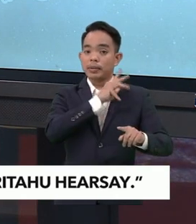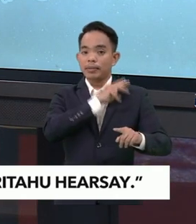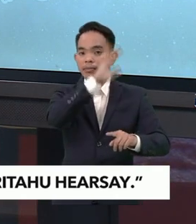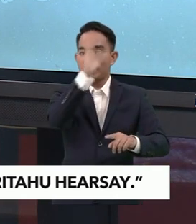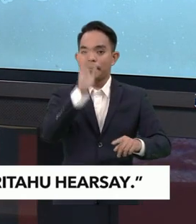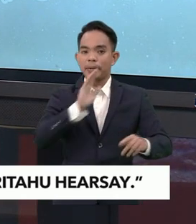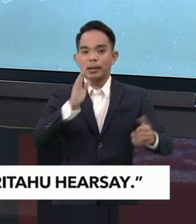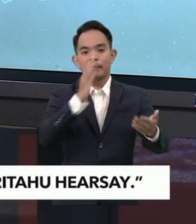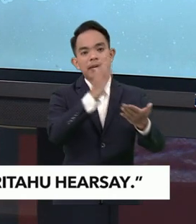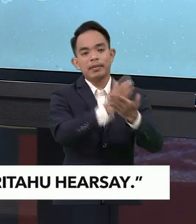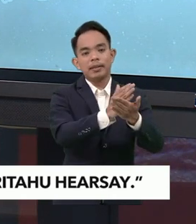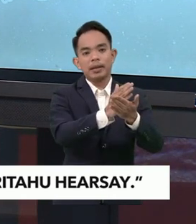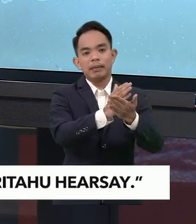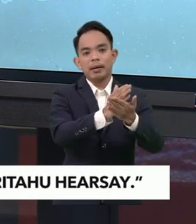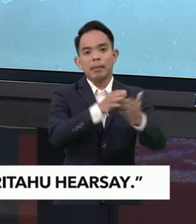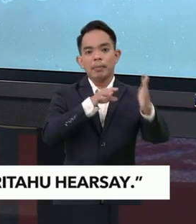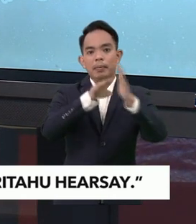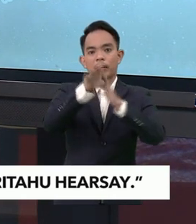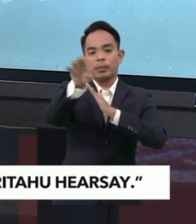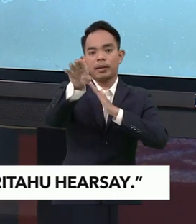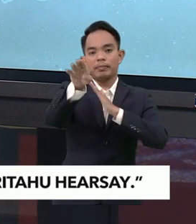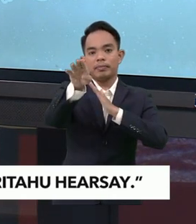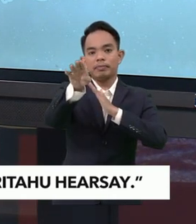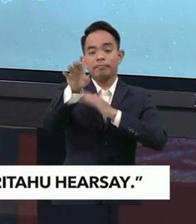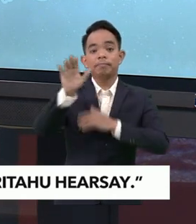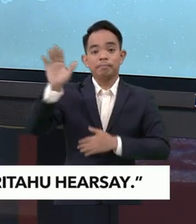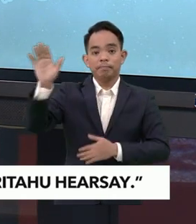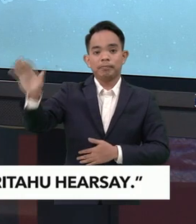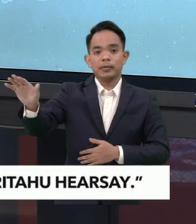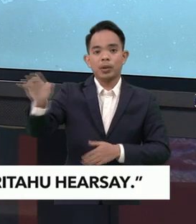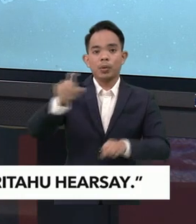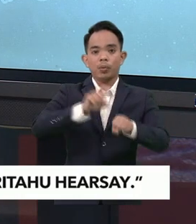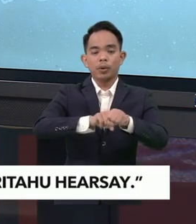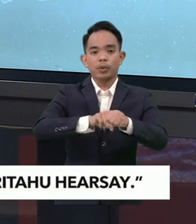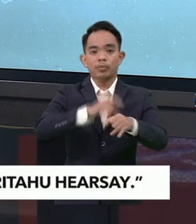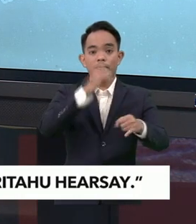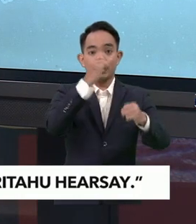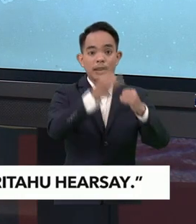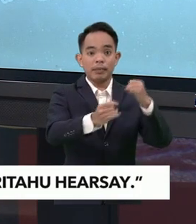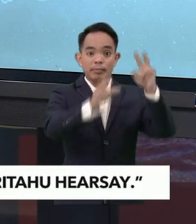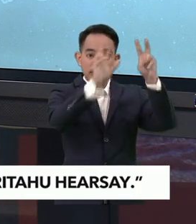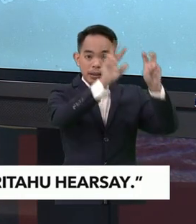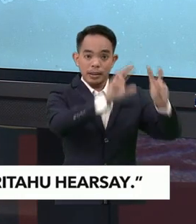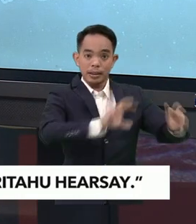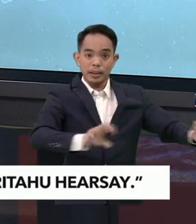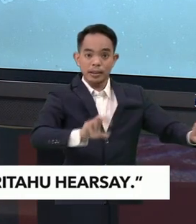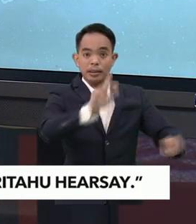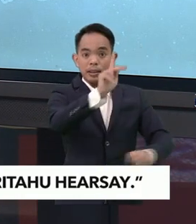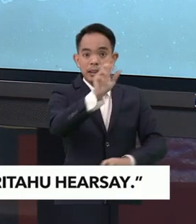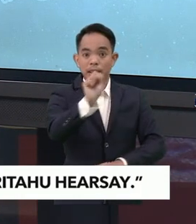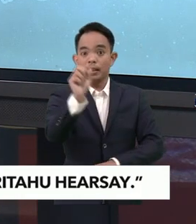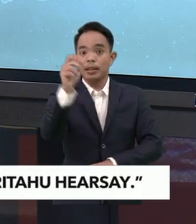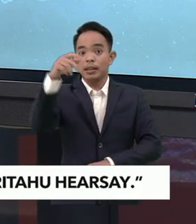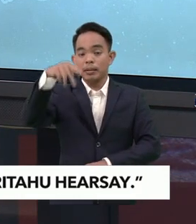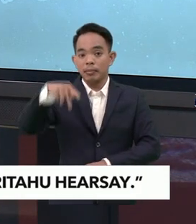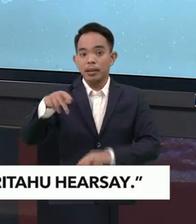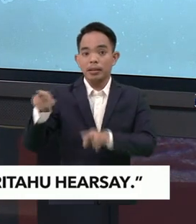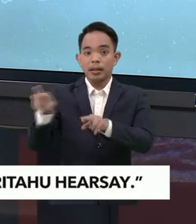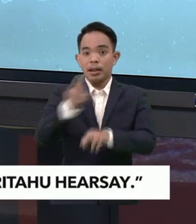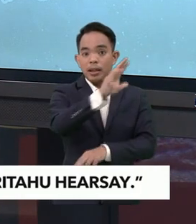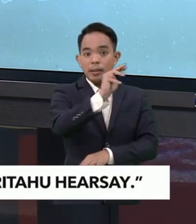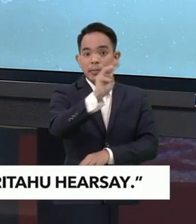pernah menghentikan pembangunan. Beliau berkata demikian ketika sesi penggulungan kajian separuh penggal KSP Rancangan